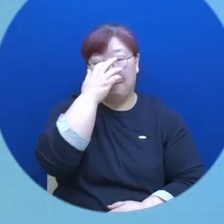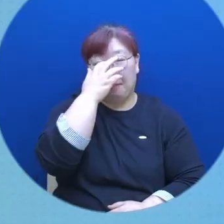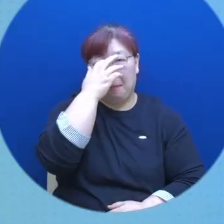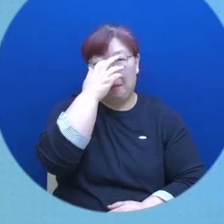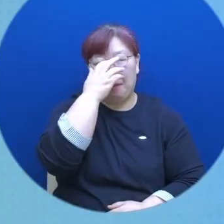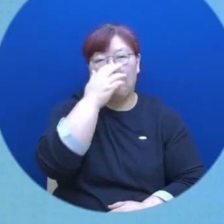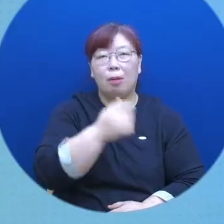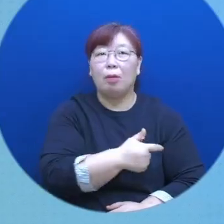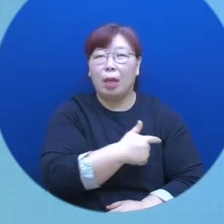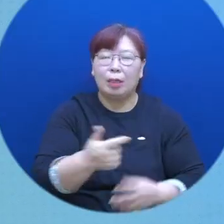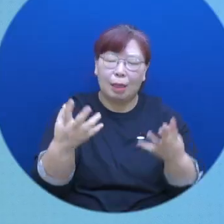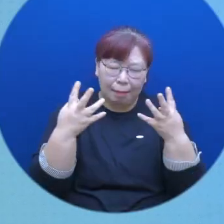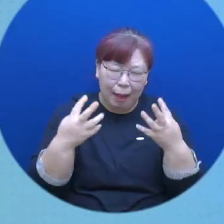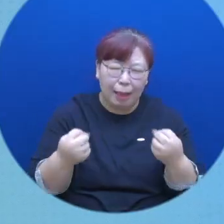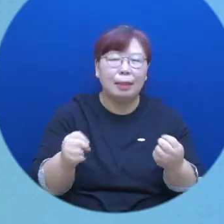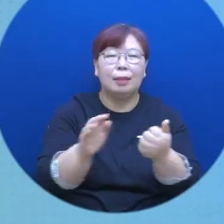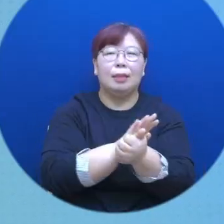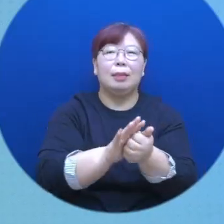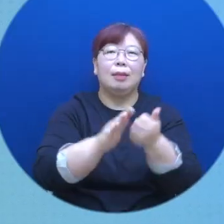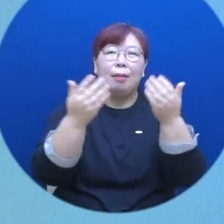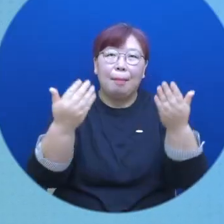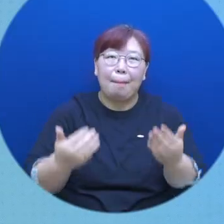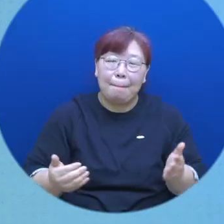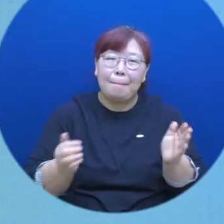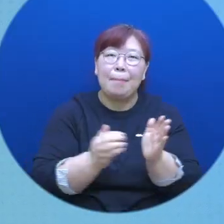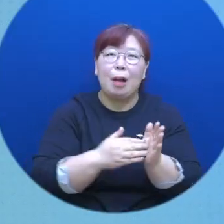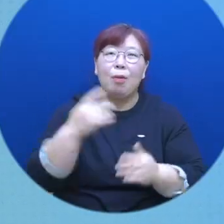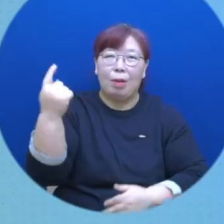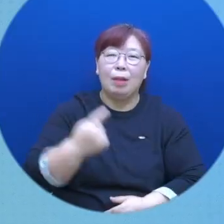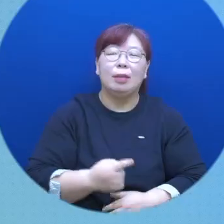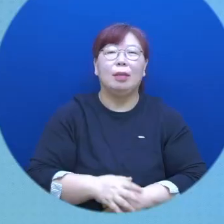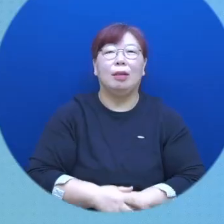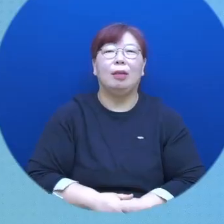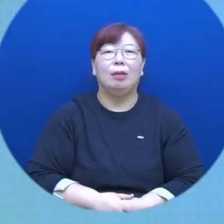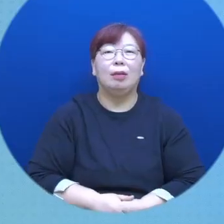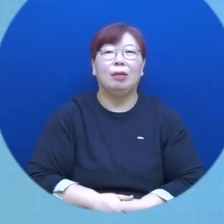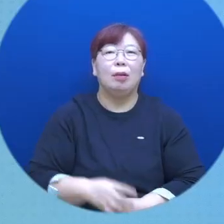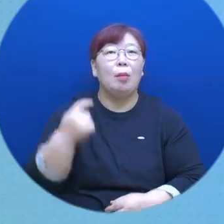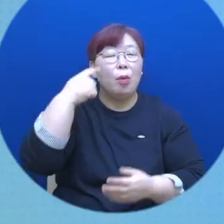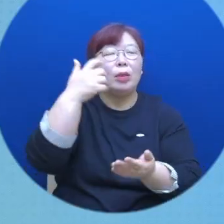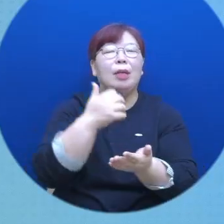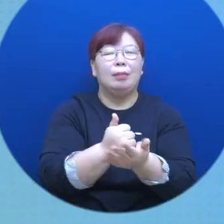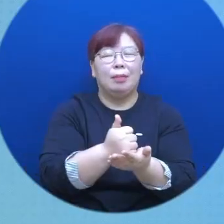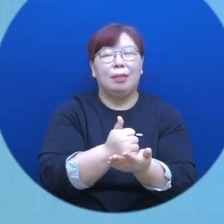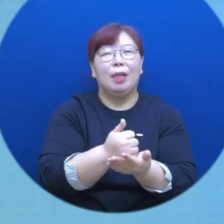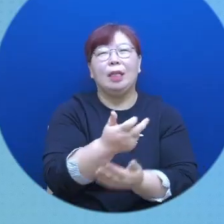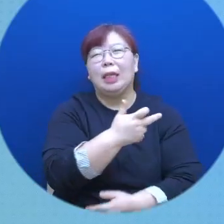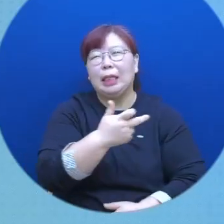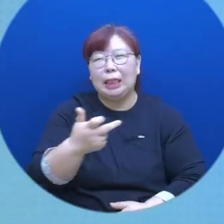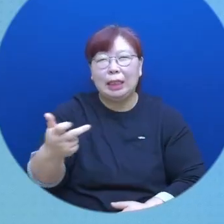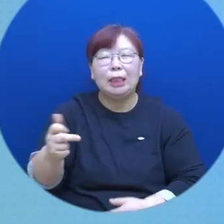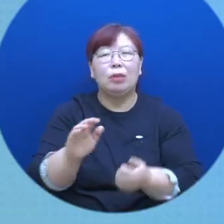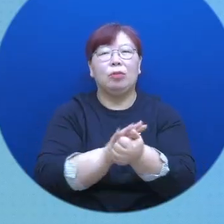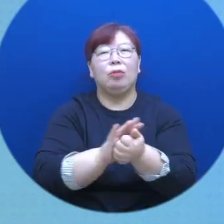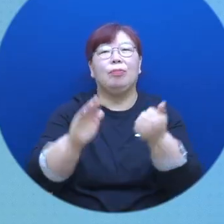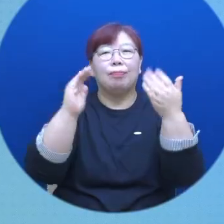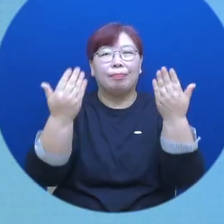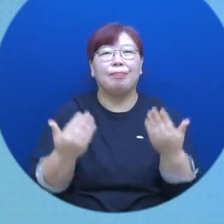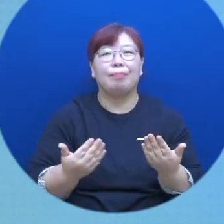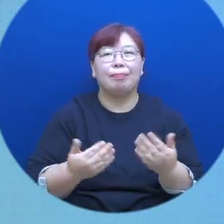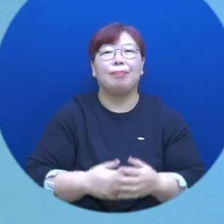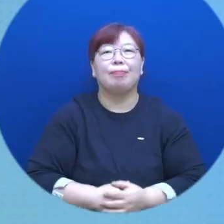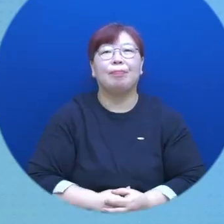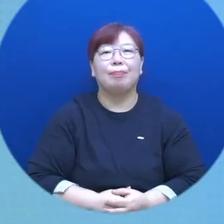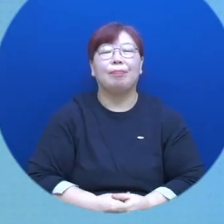굉장히 많은 대접을 받고 우리가 와서 목사님들에게 큰 위로가 되었다라는 말씀을 드립니다.